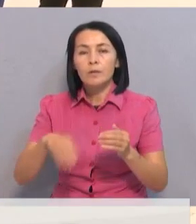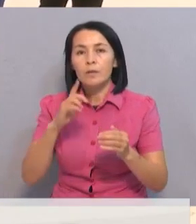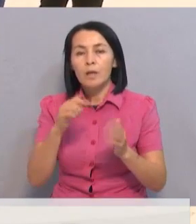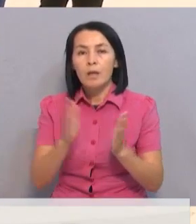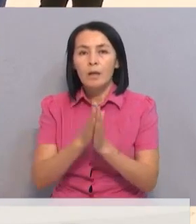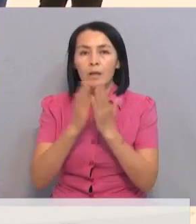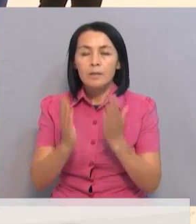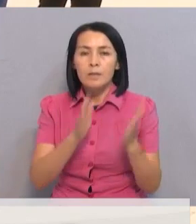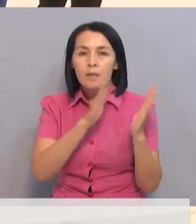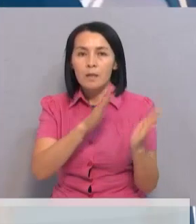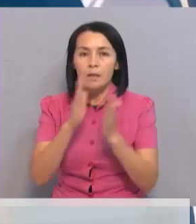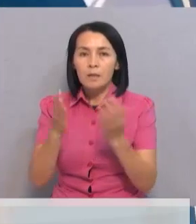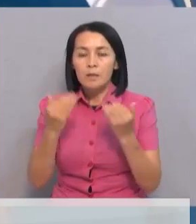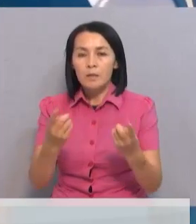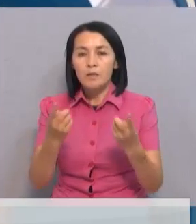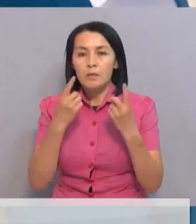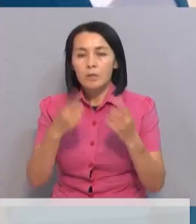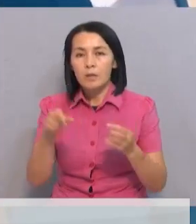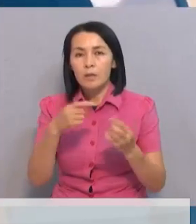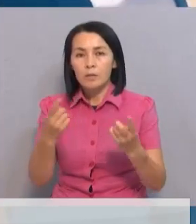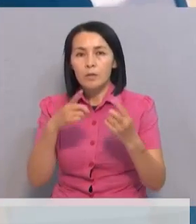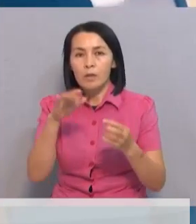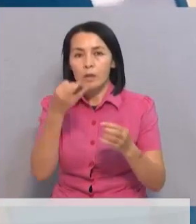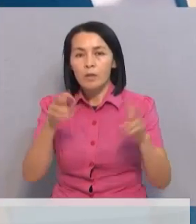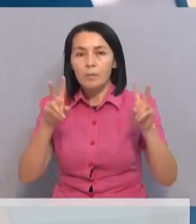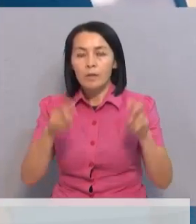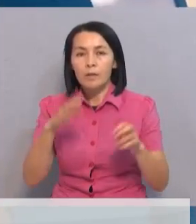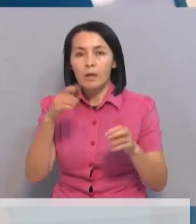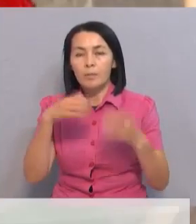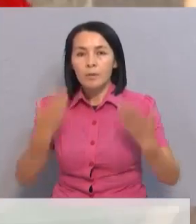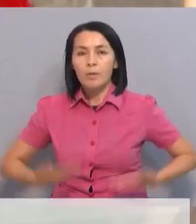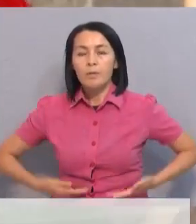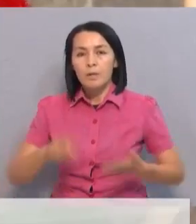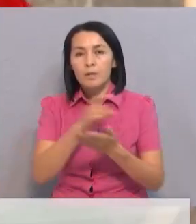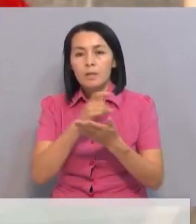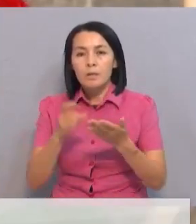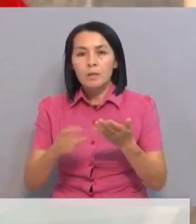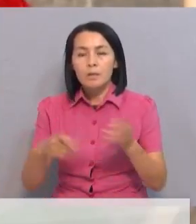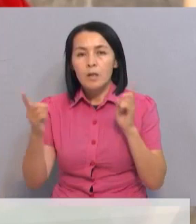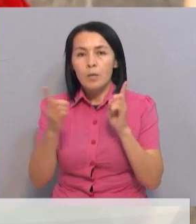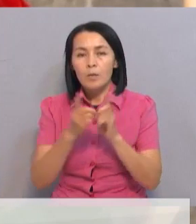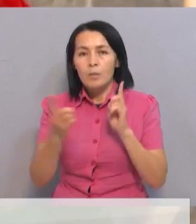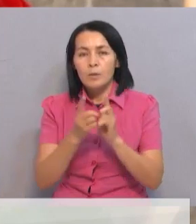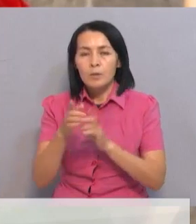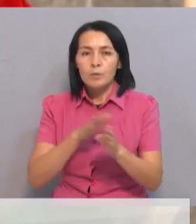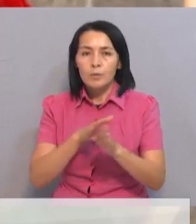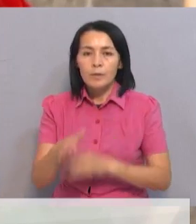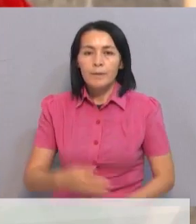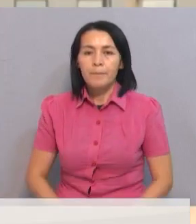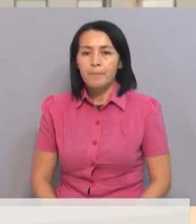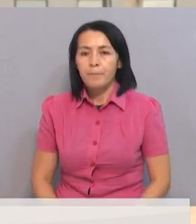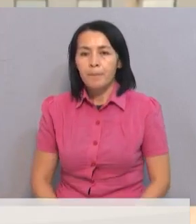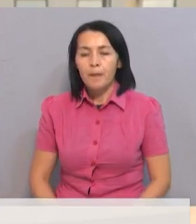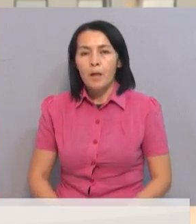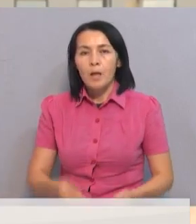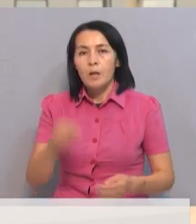Фараб Әмбебап ғылыми кітапханасында ұлы халықтың ұлы Абай атты Абайдың өмірі мен шығармашылығы жайлы басқосу өтті. Ондағы